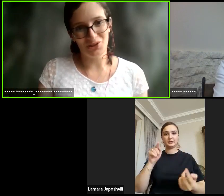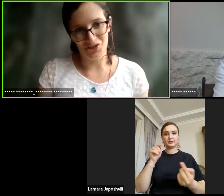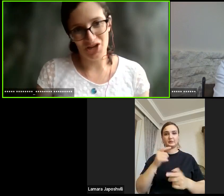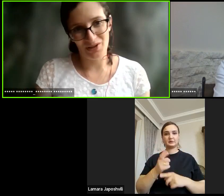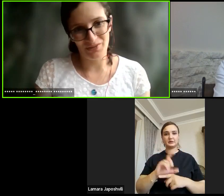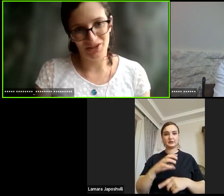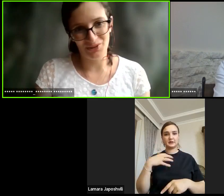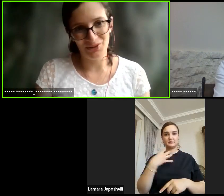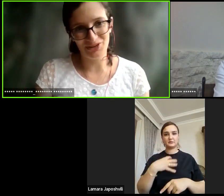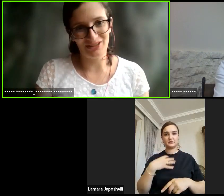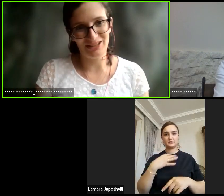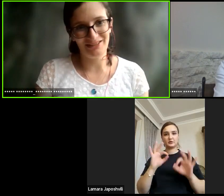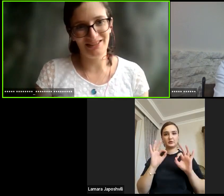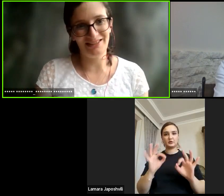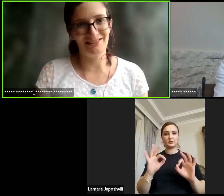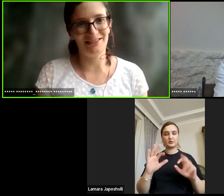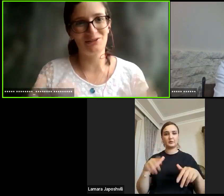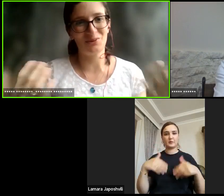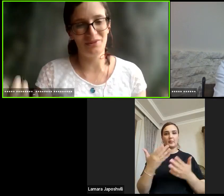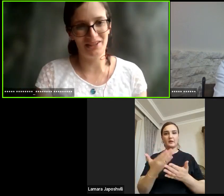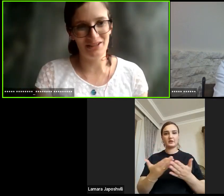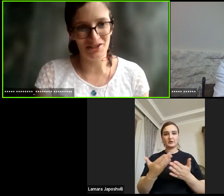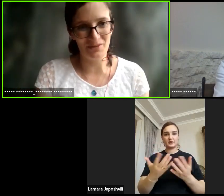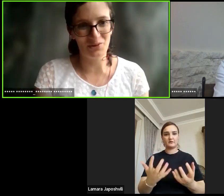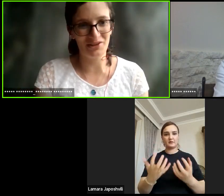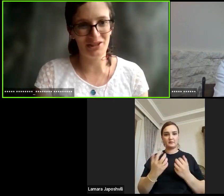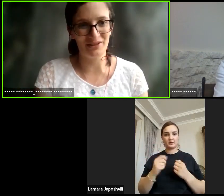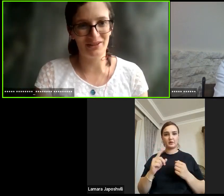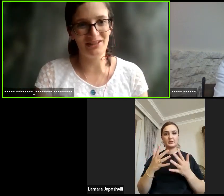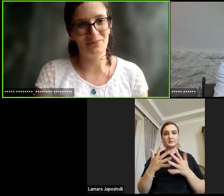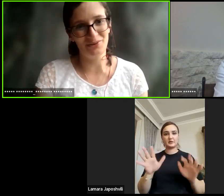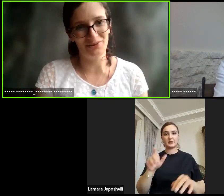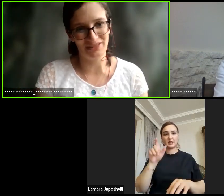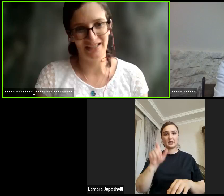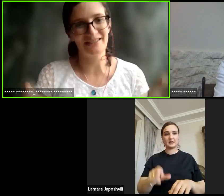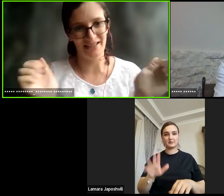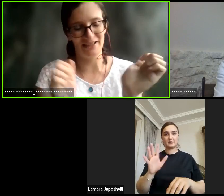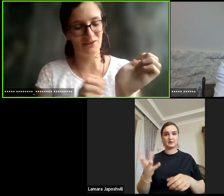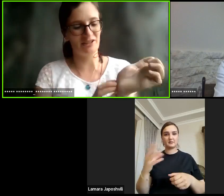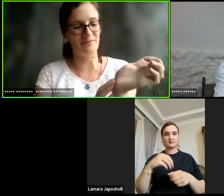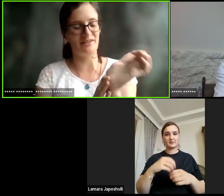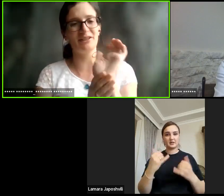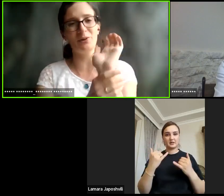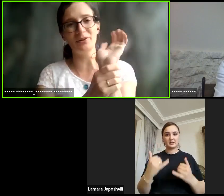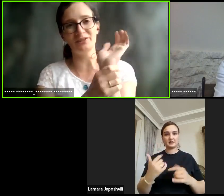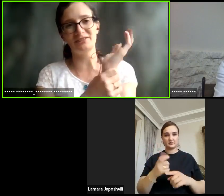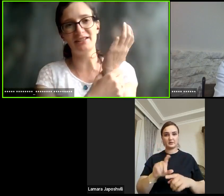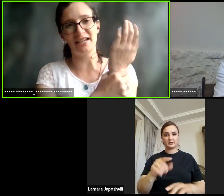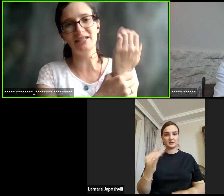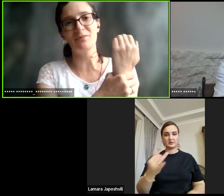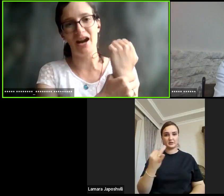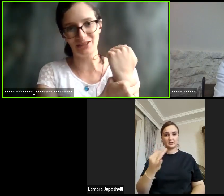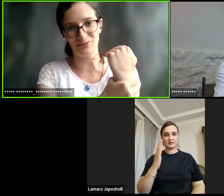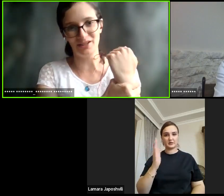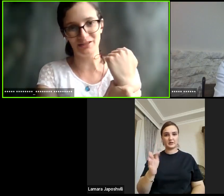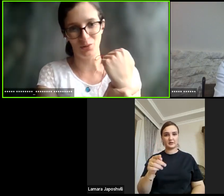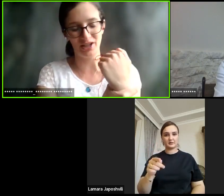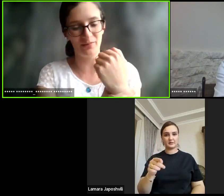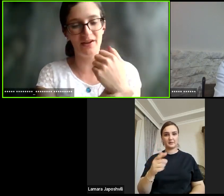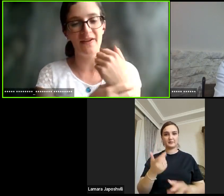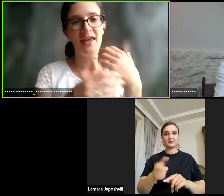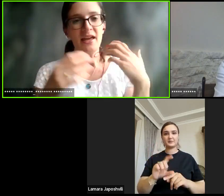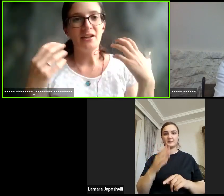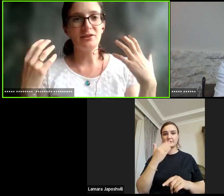რომ სწორი რჩევა მიიღოს და რაც უფრო მეტი ადამიანი შემოგვიერთება დღეს, ამიტომ ძალიან საინტერესო იქნება ეს. ხო, ძალიან მარტივია